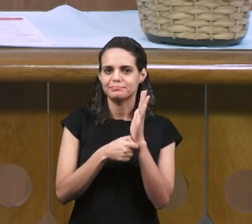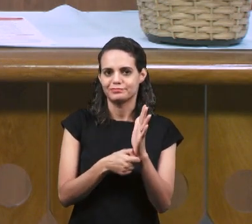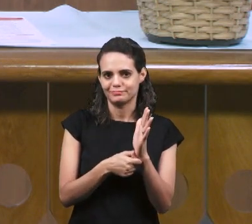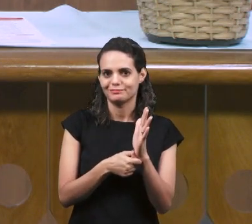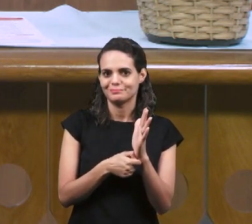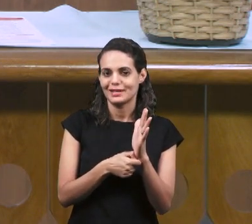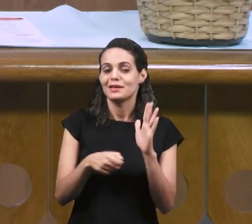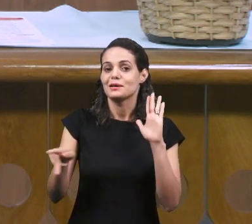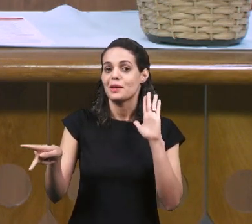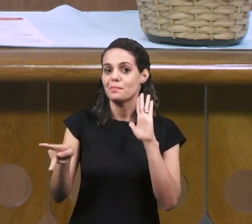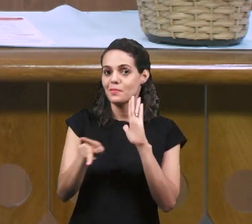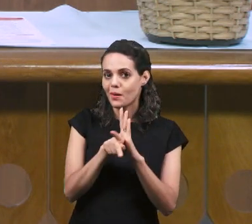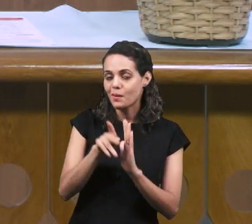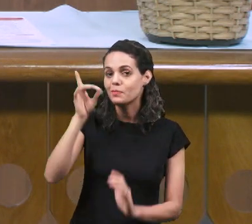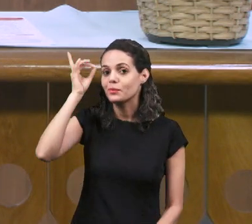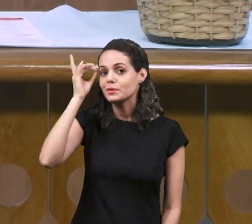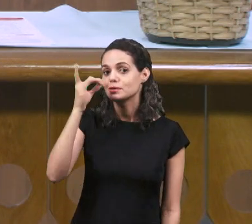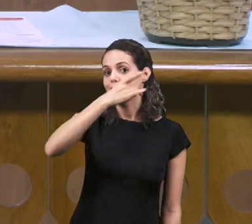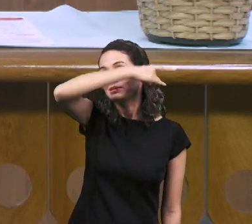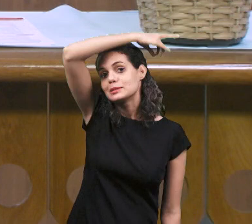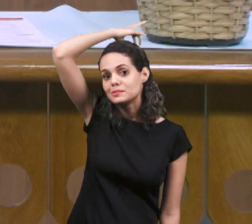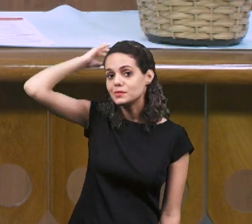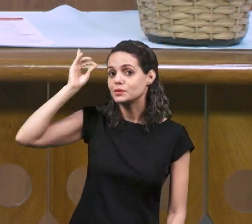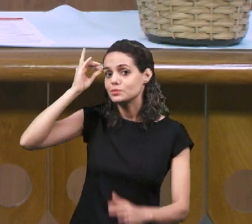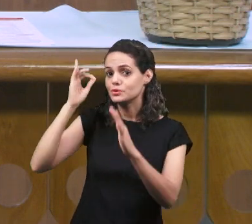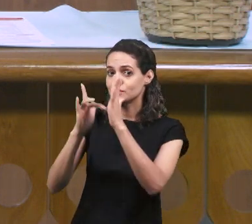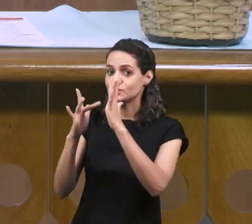qui est le Saint-Esprit, préfiguré